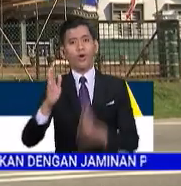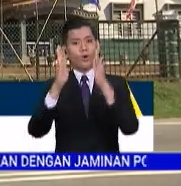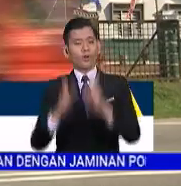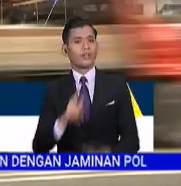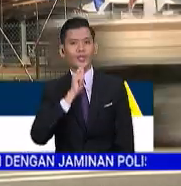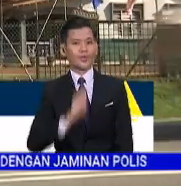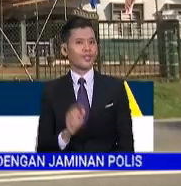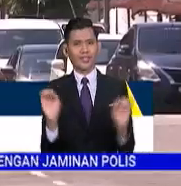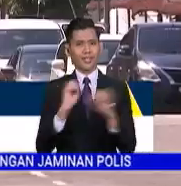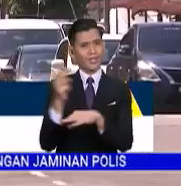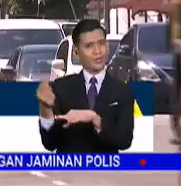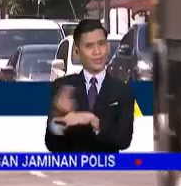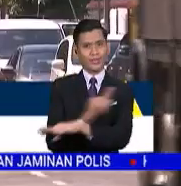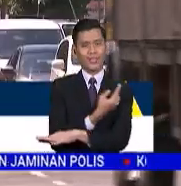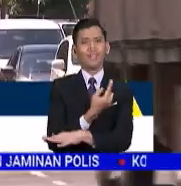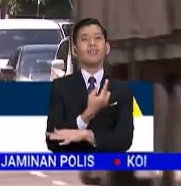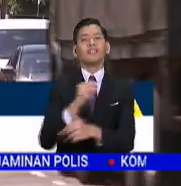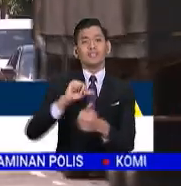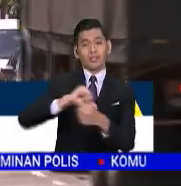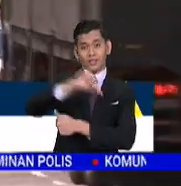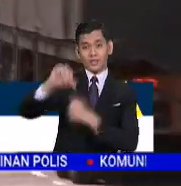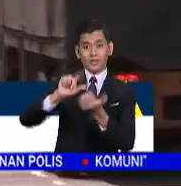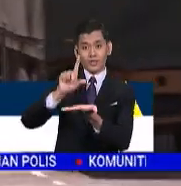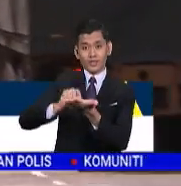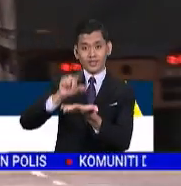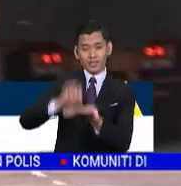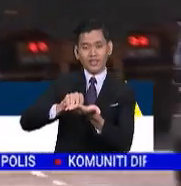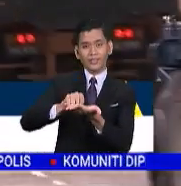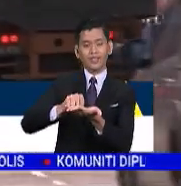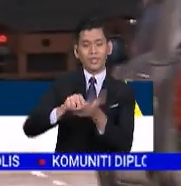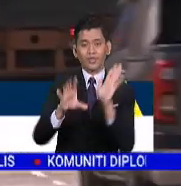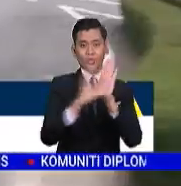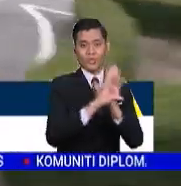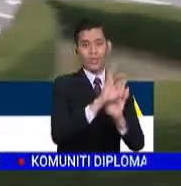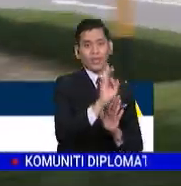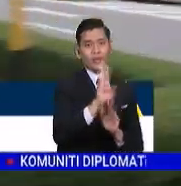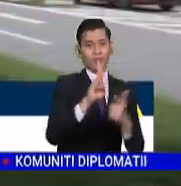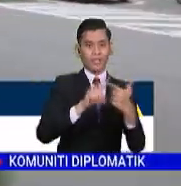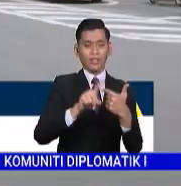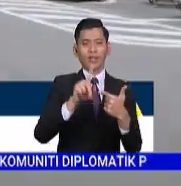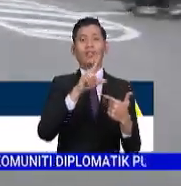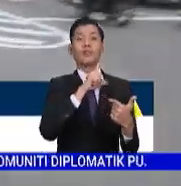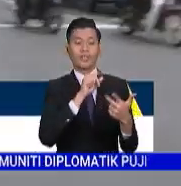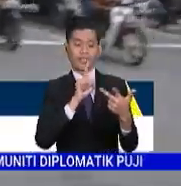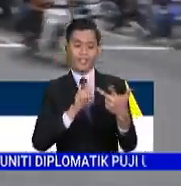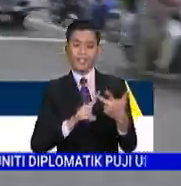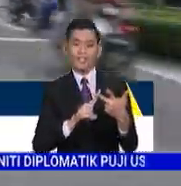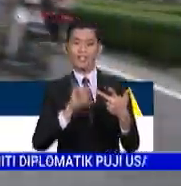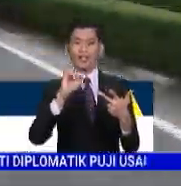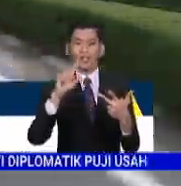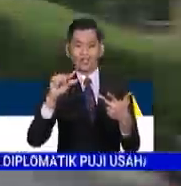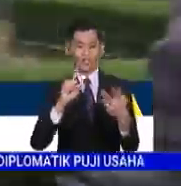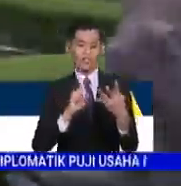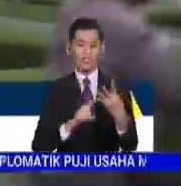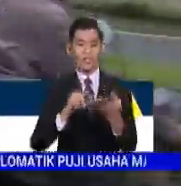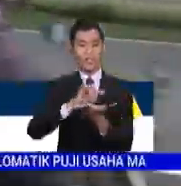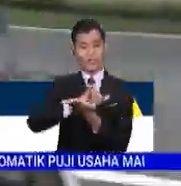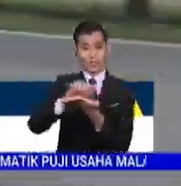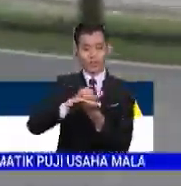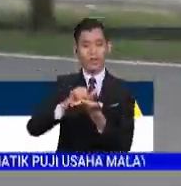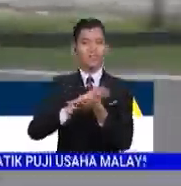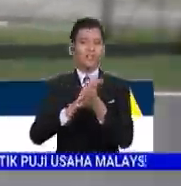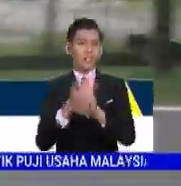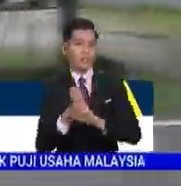tidak menggunakan sepenuhnya platform media sosial seperti Facebook, Twitter dan YouTube. Justru interaksi dua